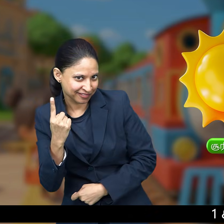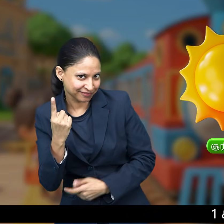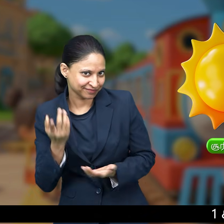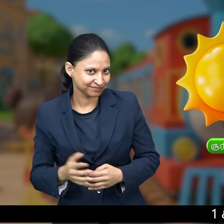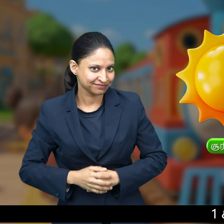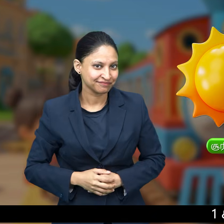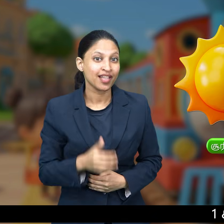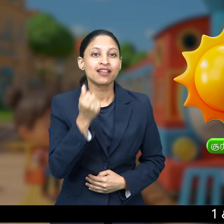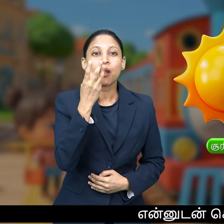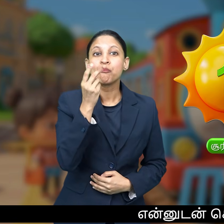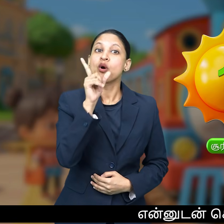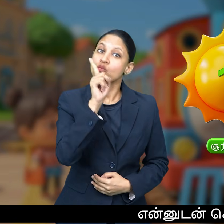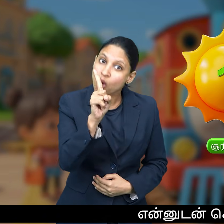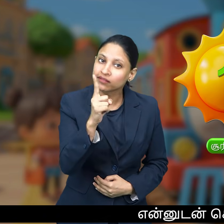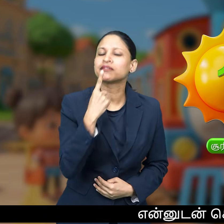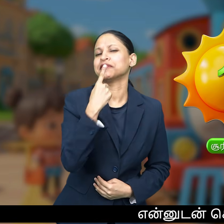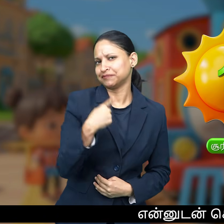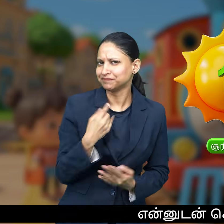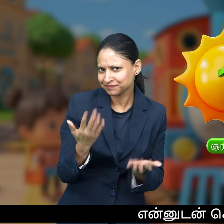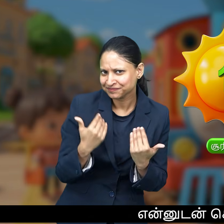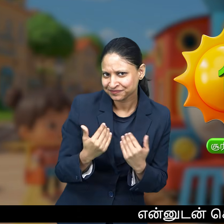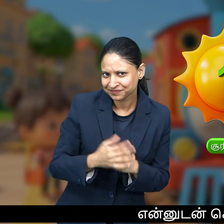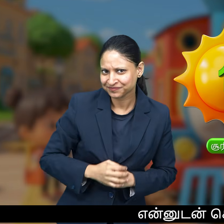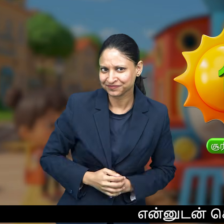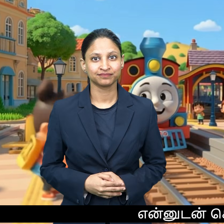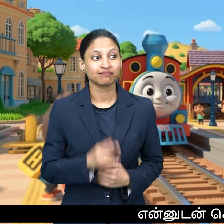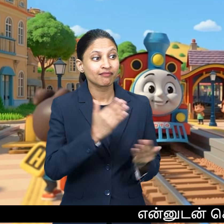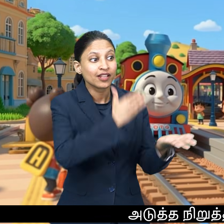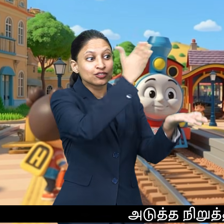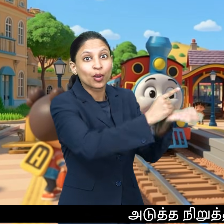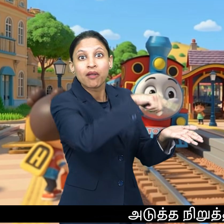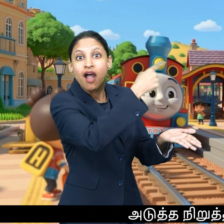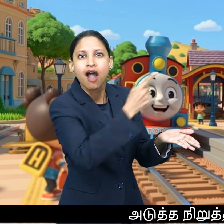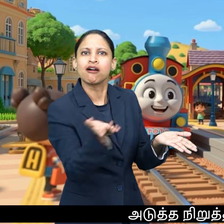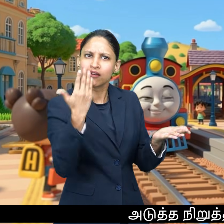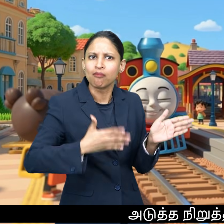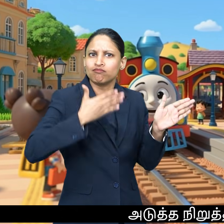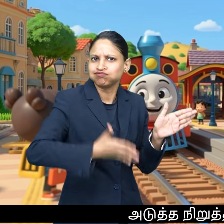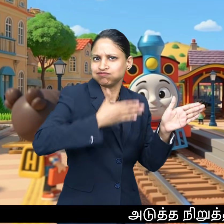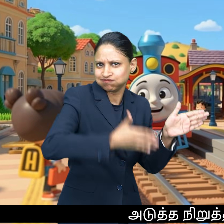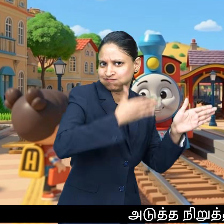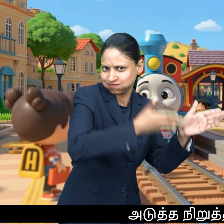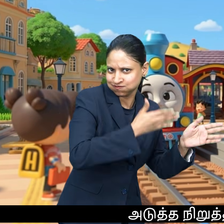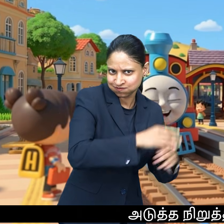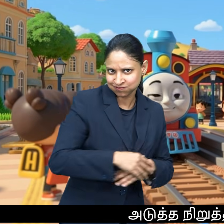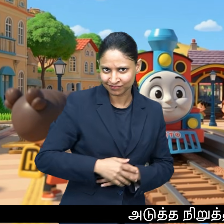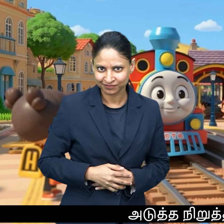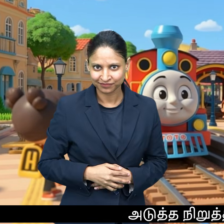காத்தாடி. என்னுடன் சொல்லுங்கள், 1. அடுத்த நிறுத்தத்திற்கு செல்வோம்.